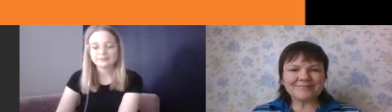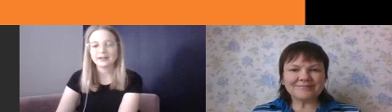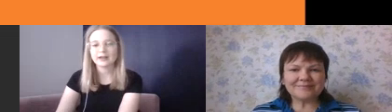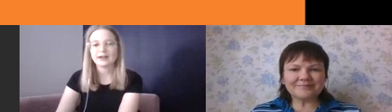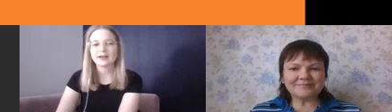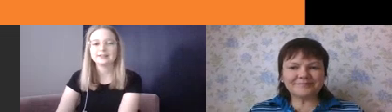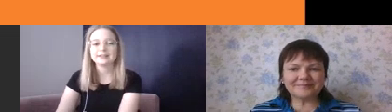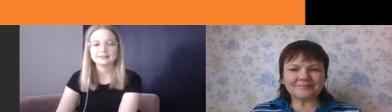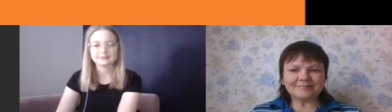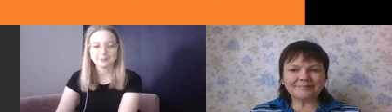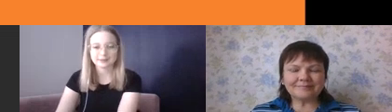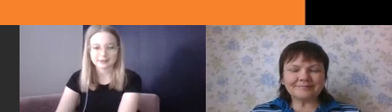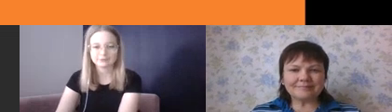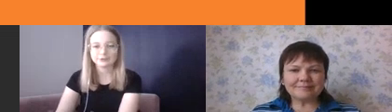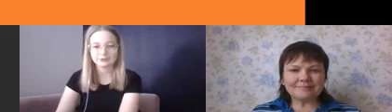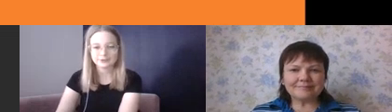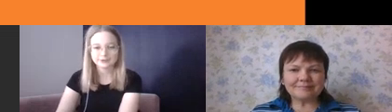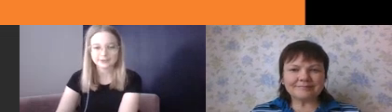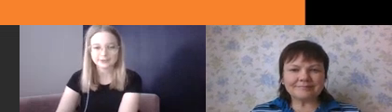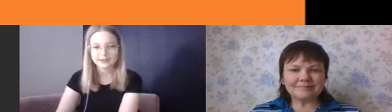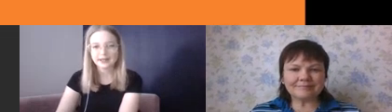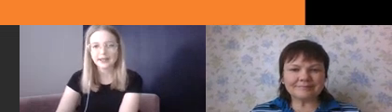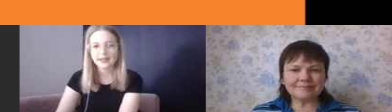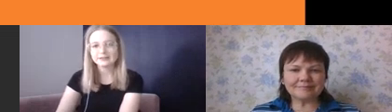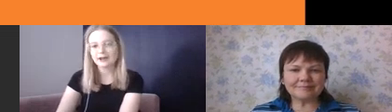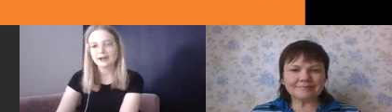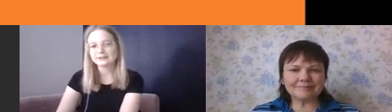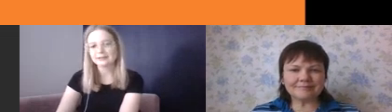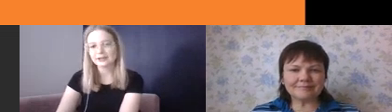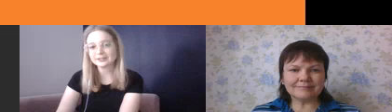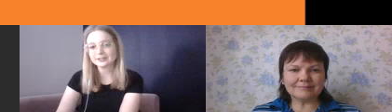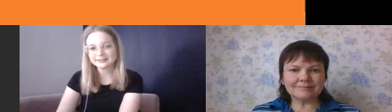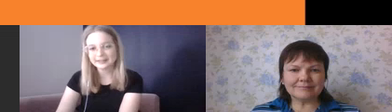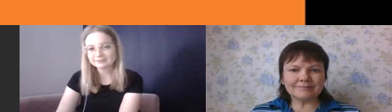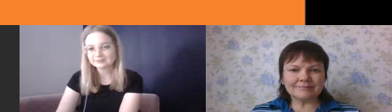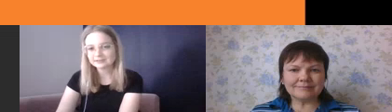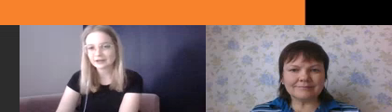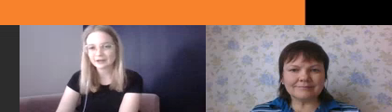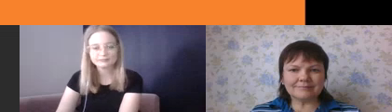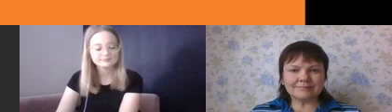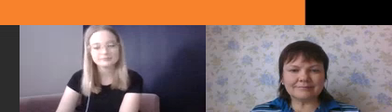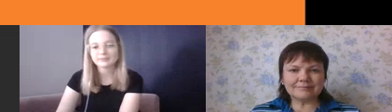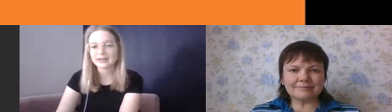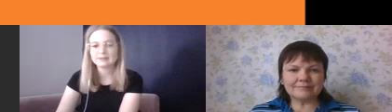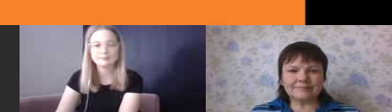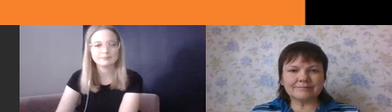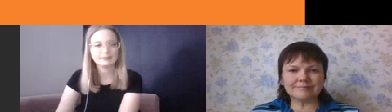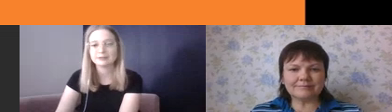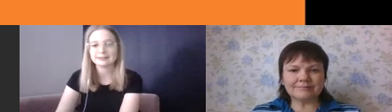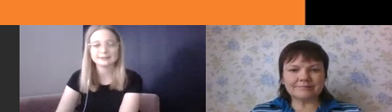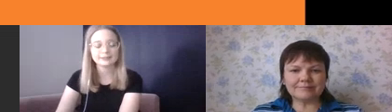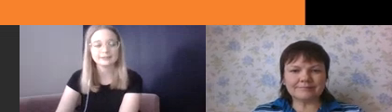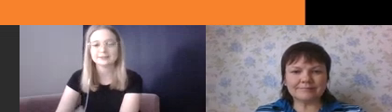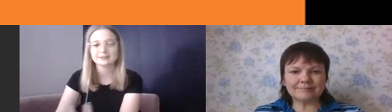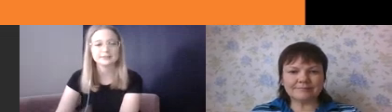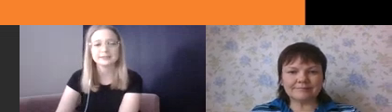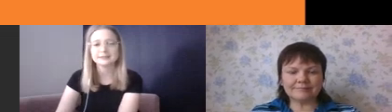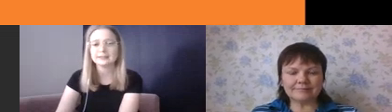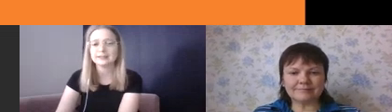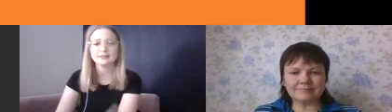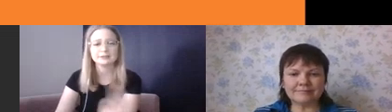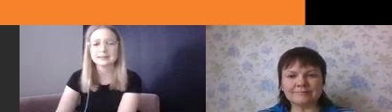küsimusi, kindlasti panna mu küsimused ja tagasiside ka. Võib meile julgelt anda